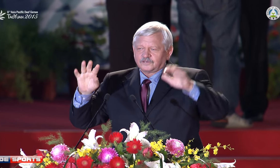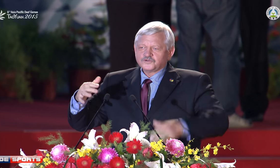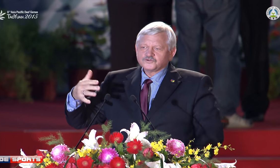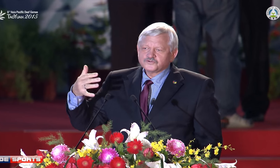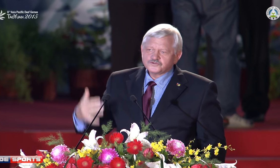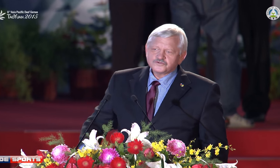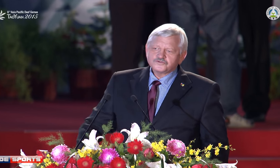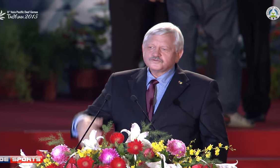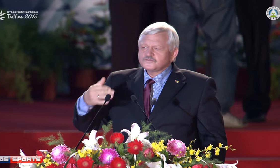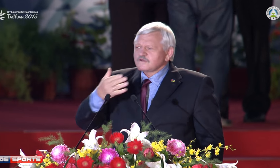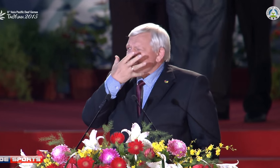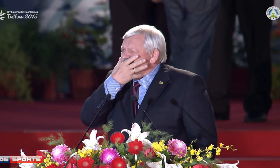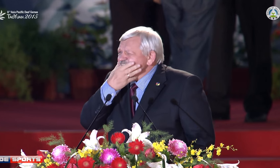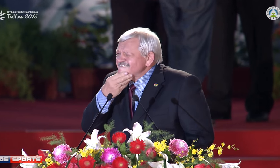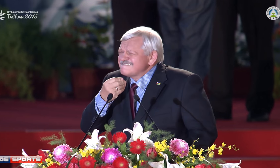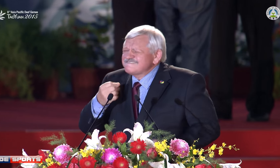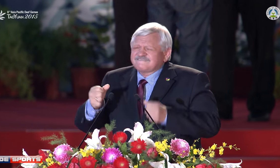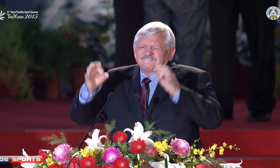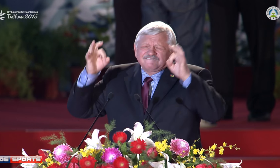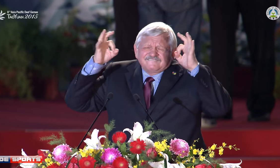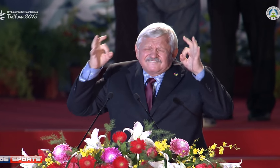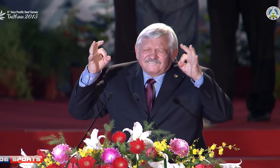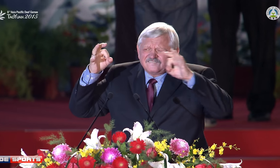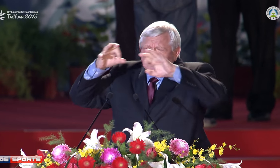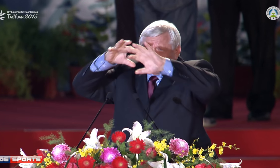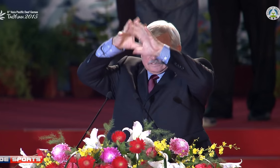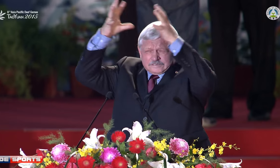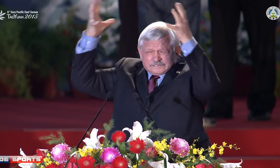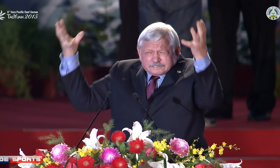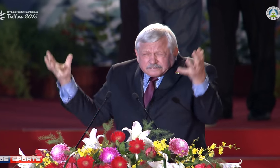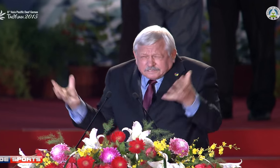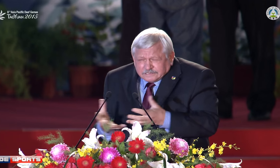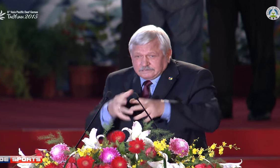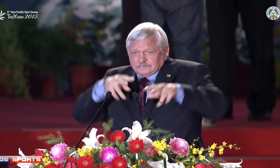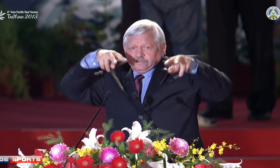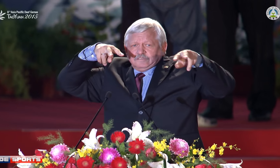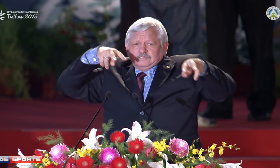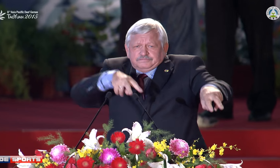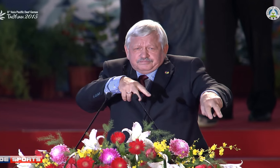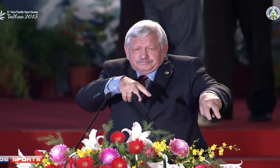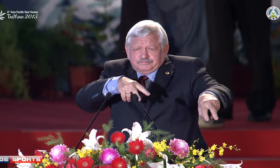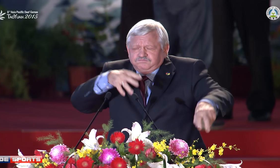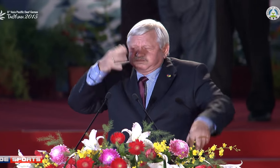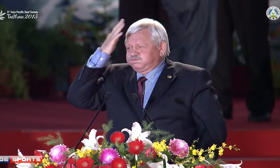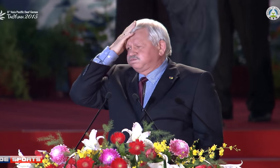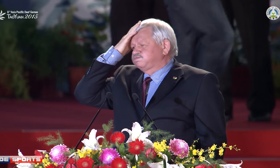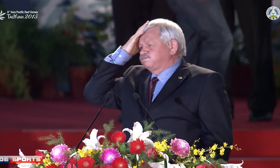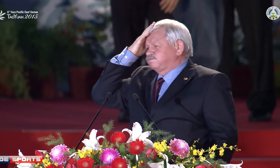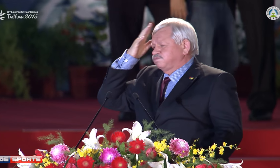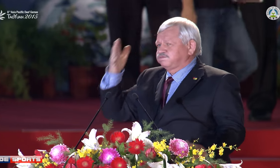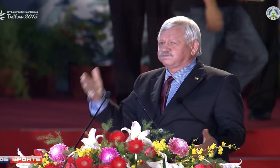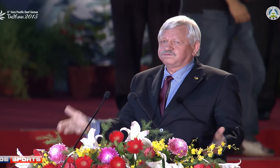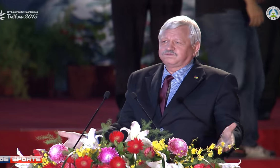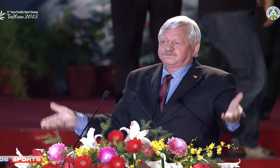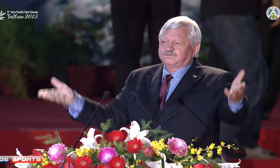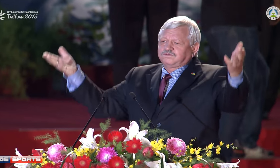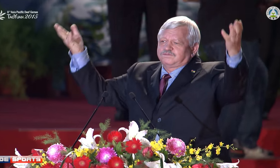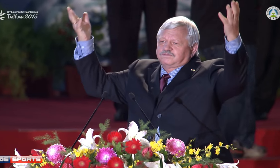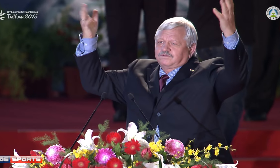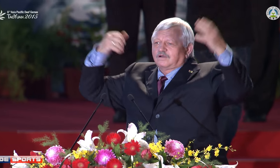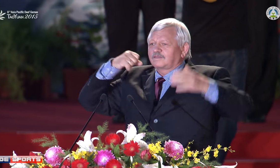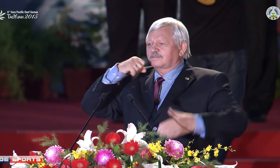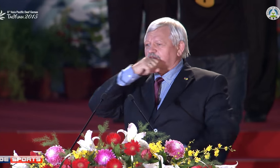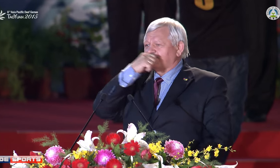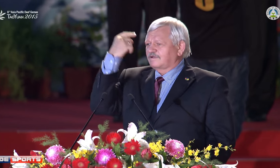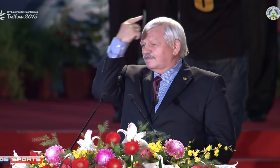里呢？就是2009年在台北的这一次。 永生难忘。 我们现场是不是给我们